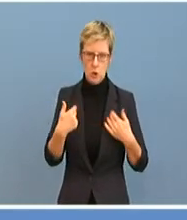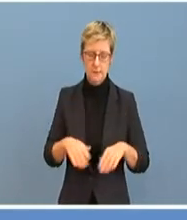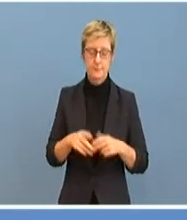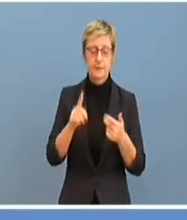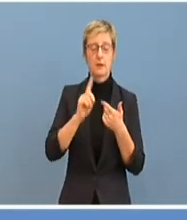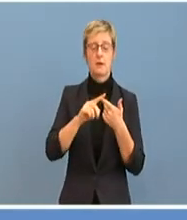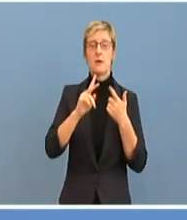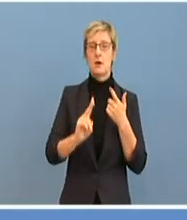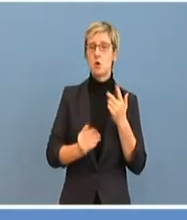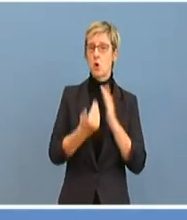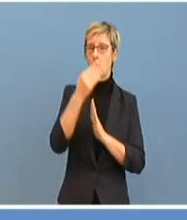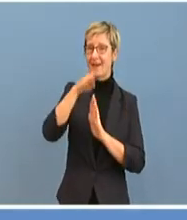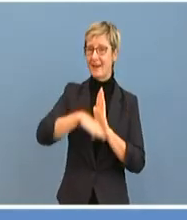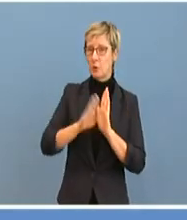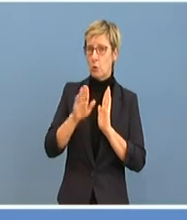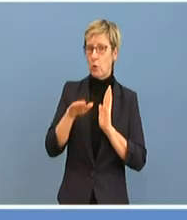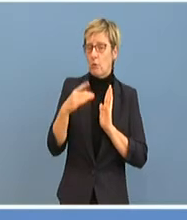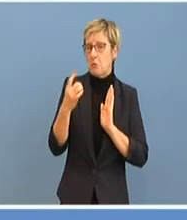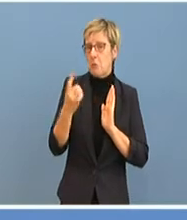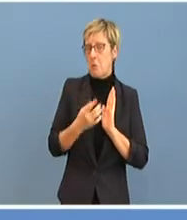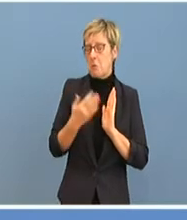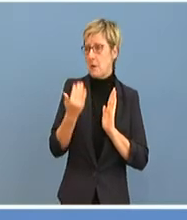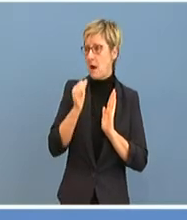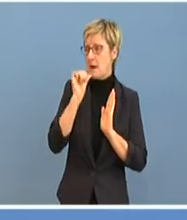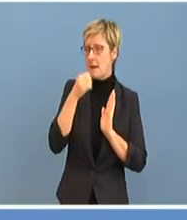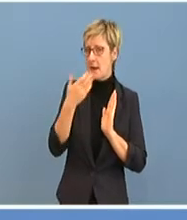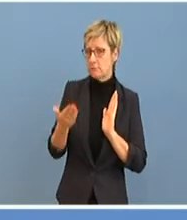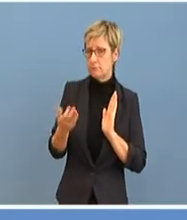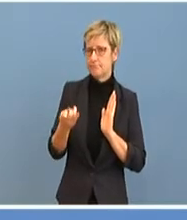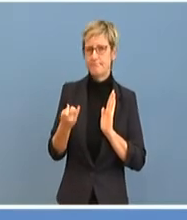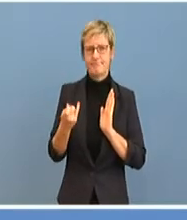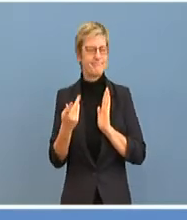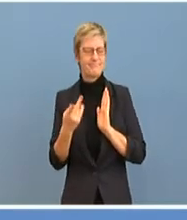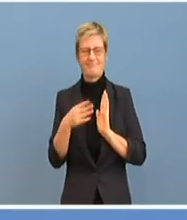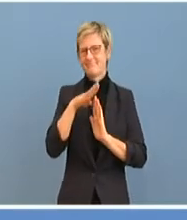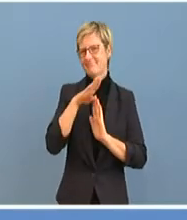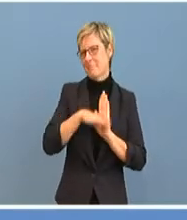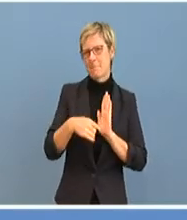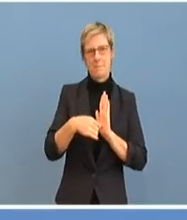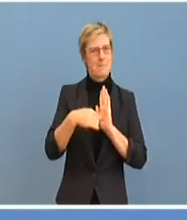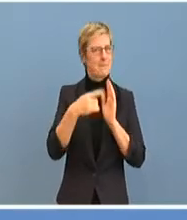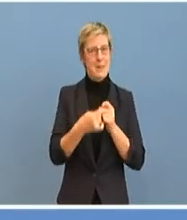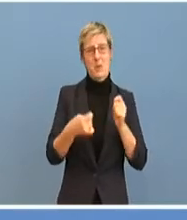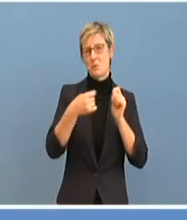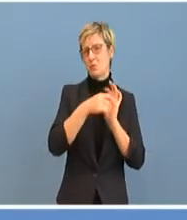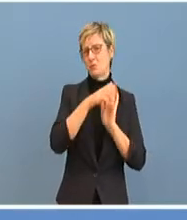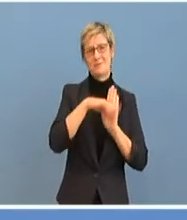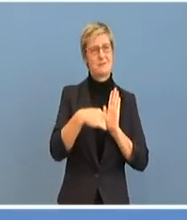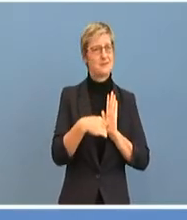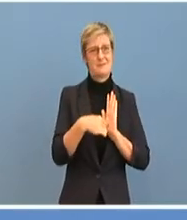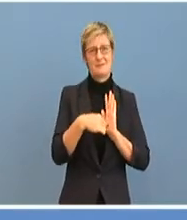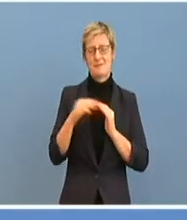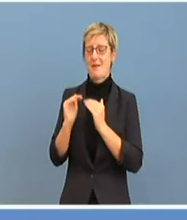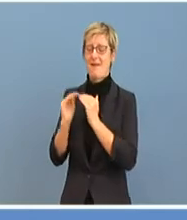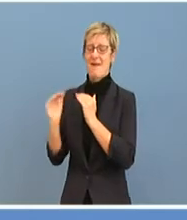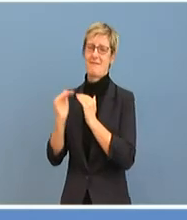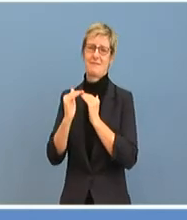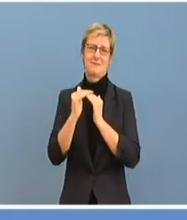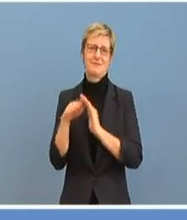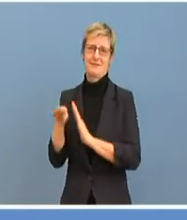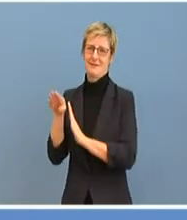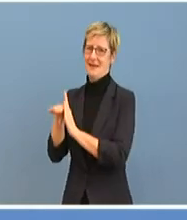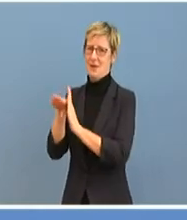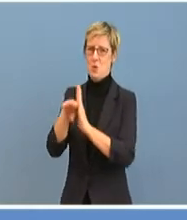Regelungen geben? Da muss ich natürlich darauf hinweisen, dass das nicht Regelungen des Bundes sind, sondern Regelungen der Länder, mit denen